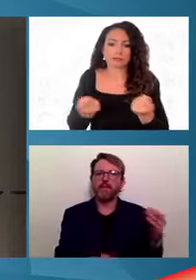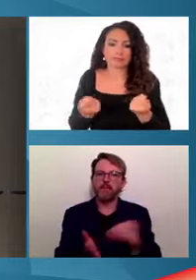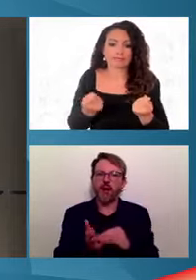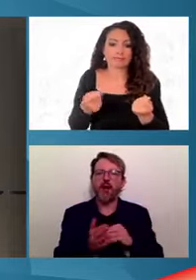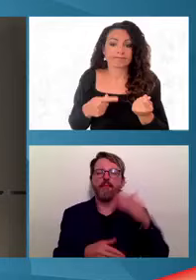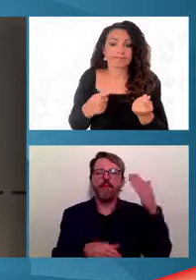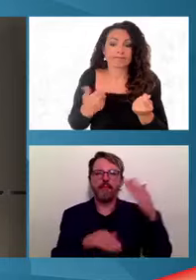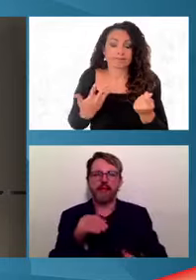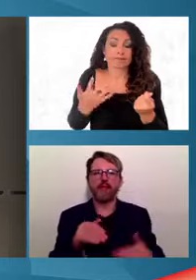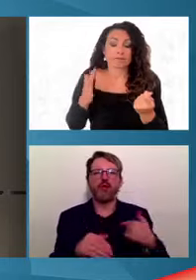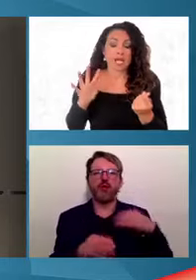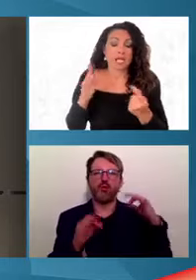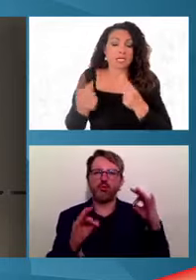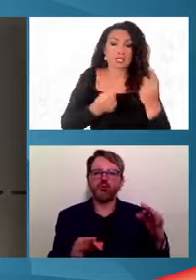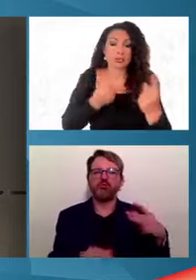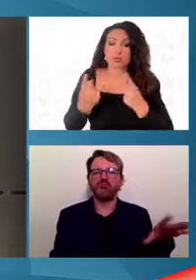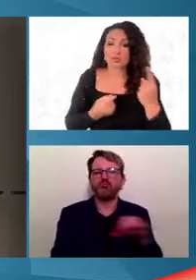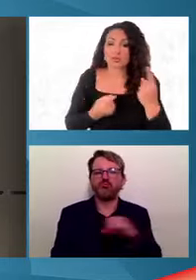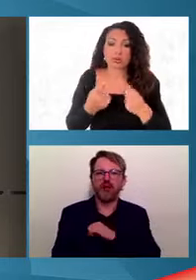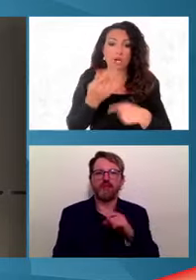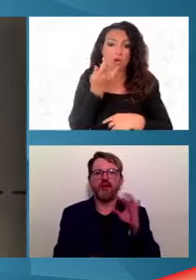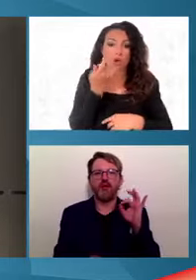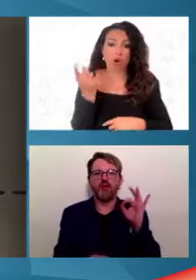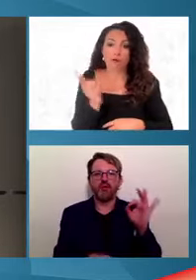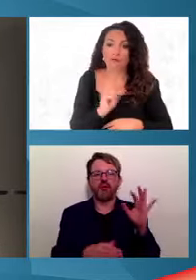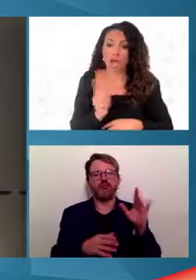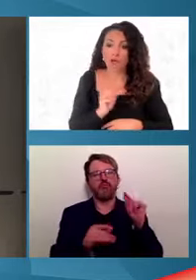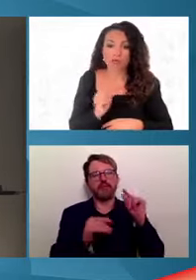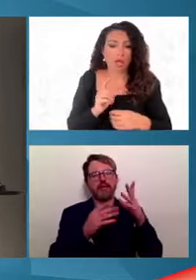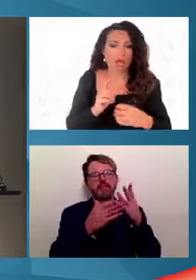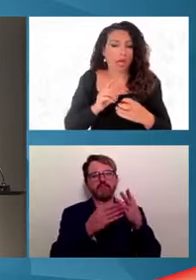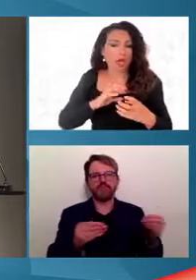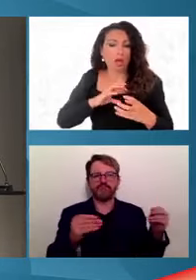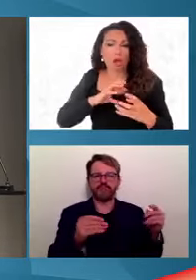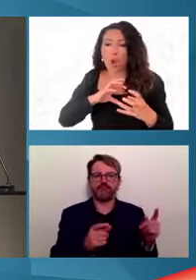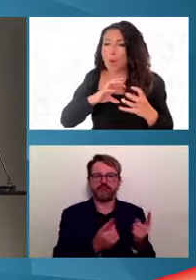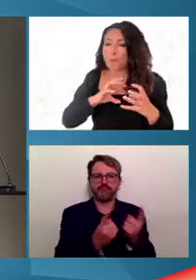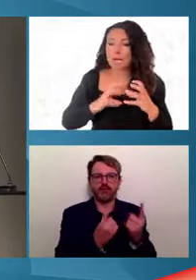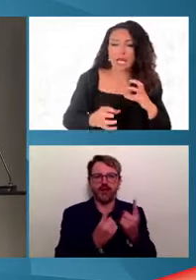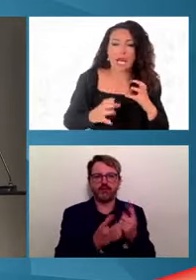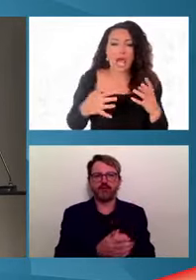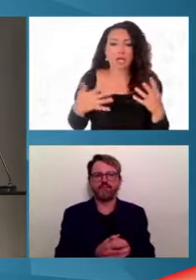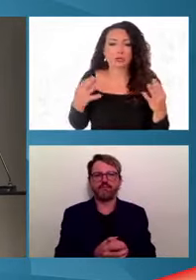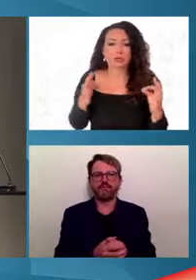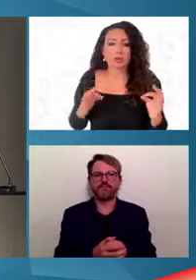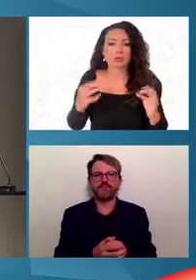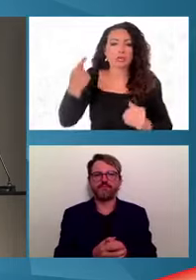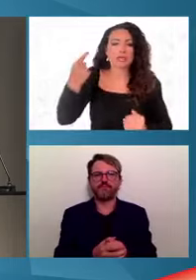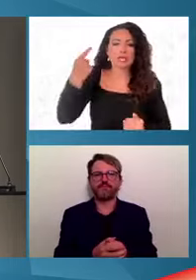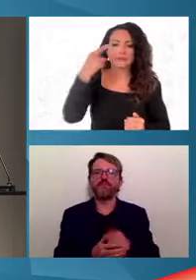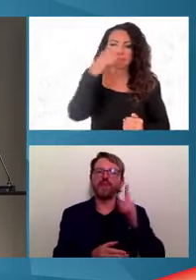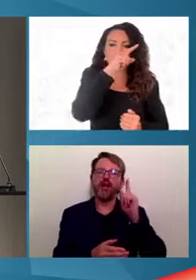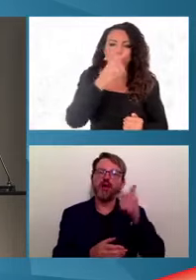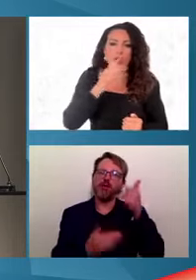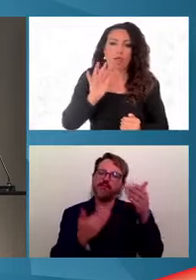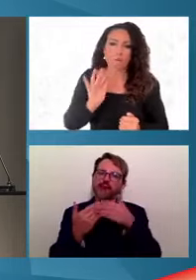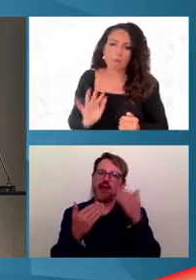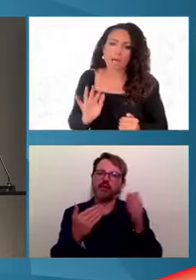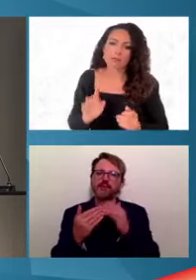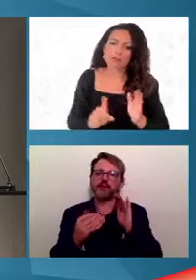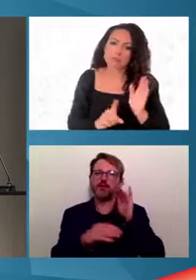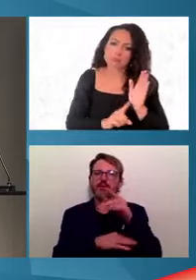haben wir eben auch, waren wir in Stand, die Sache auch zu beruhigen. Aber vielleicht noch beispielhafter die Entscheidung um